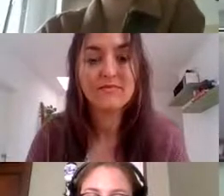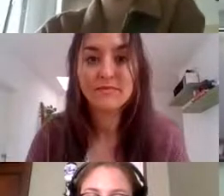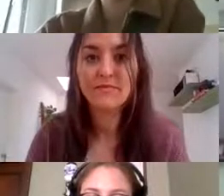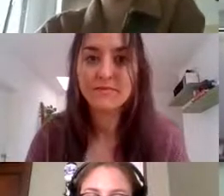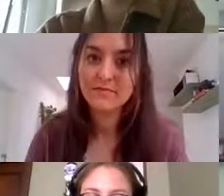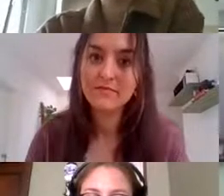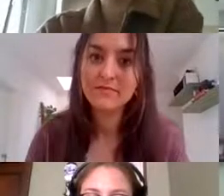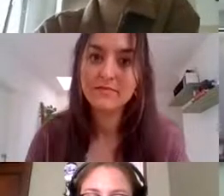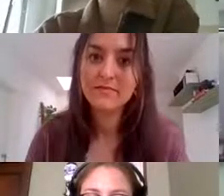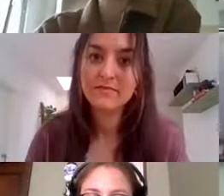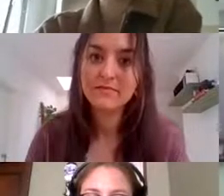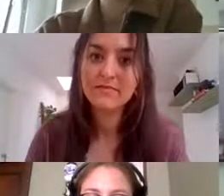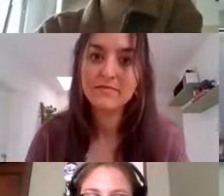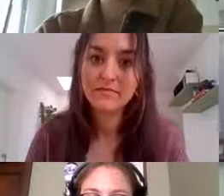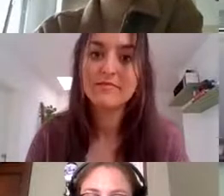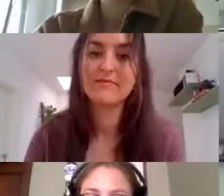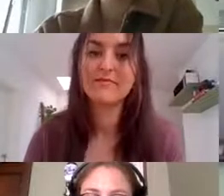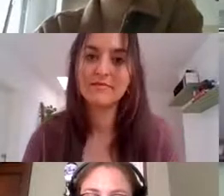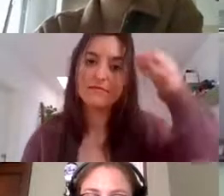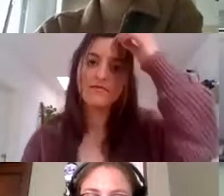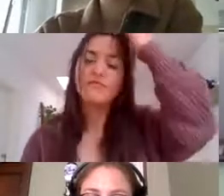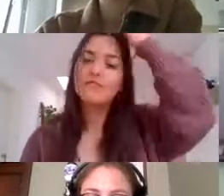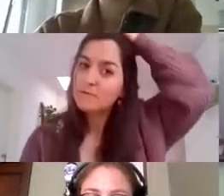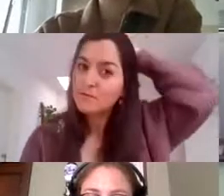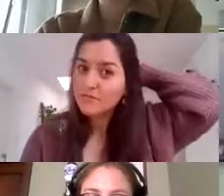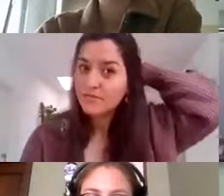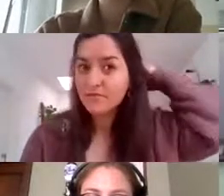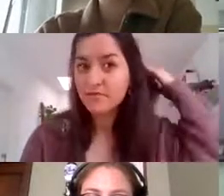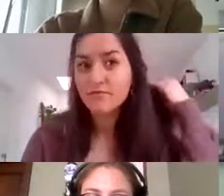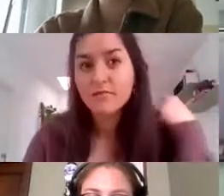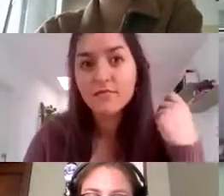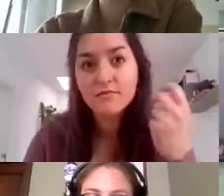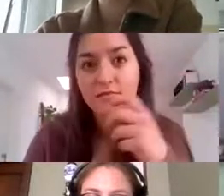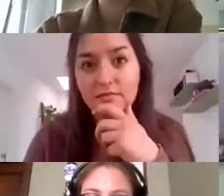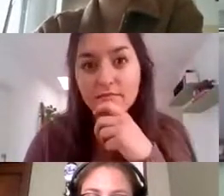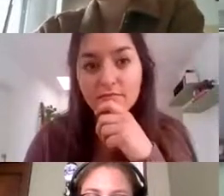heb nooit een bubbels van 100 of zo. Daar kom ik nooit aan.